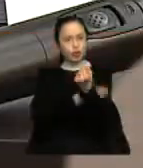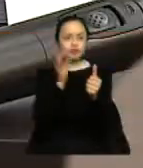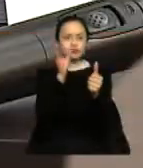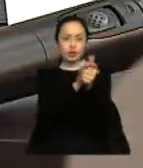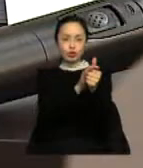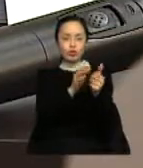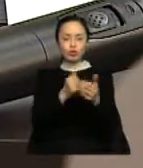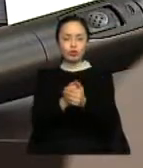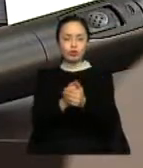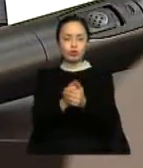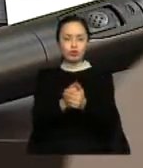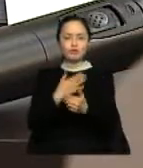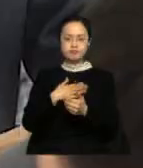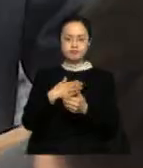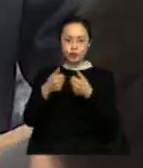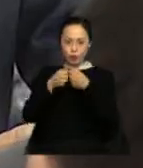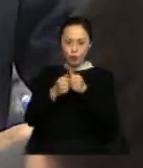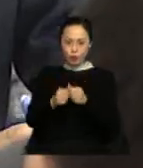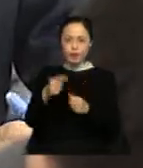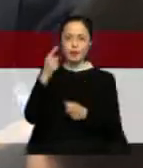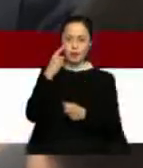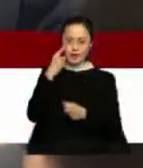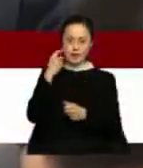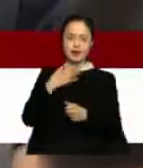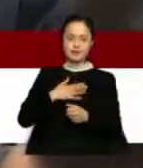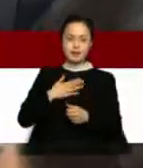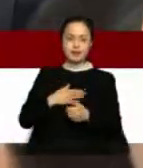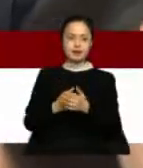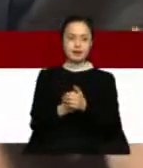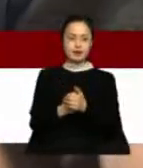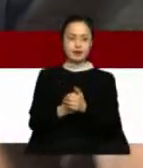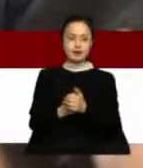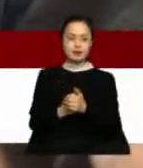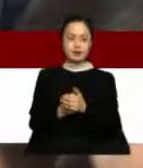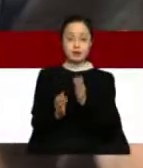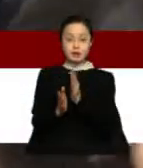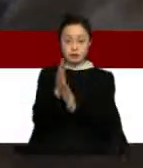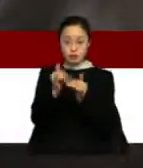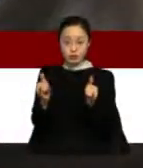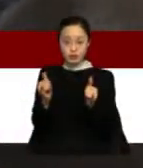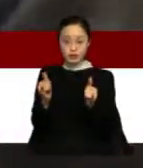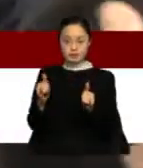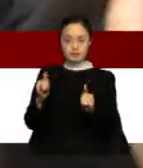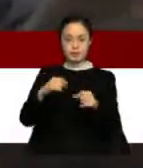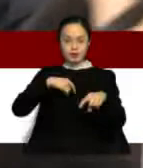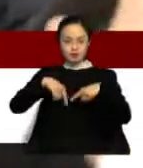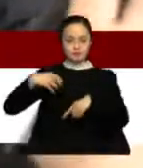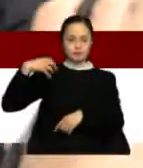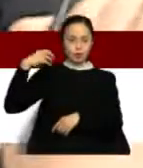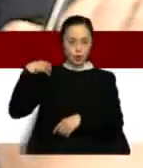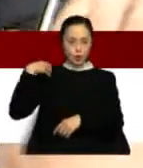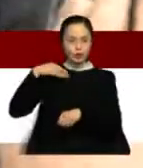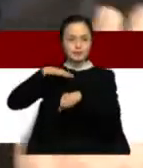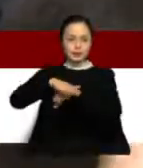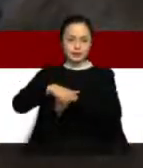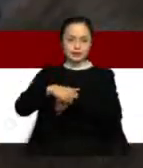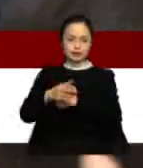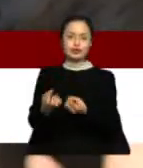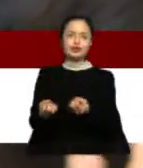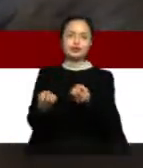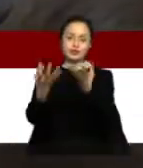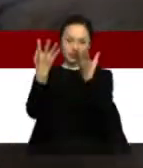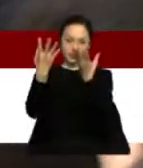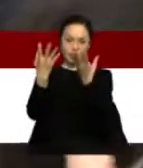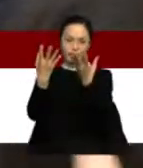내역은 좀더 챙기겠다고 답변했습니다. 민간 주도형 주민 주도형 그 축제로서 이제 그 성격을